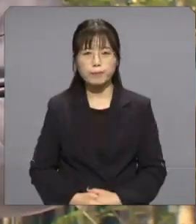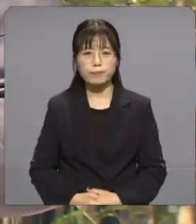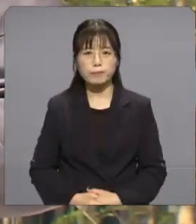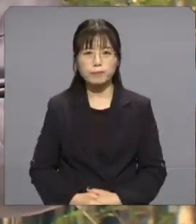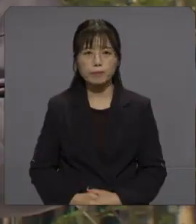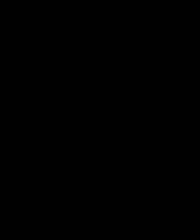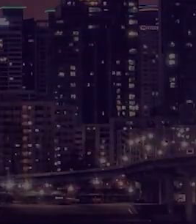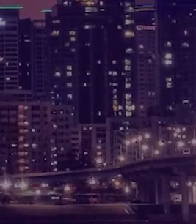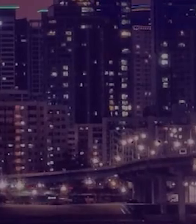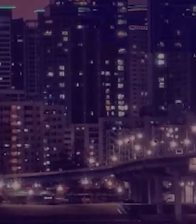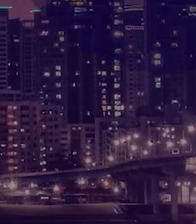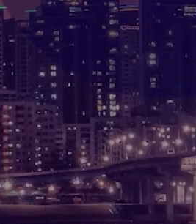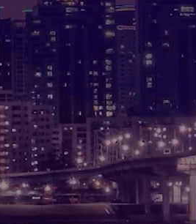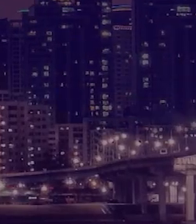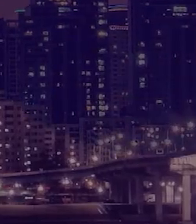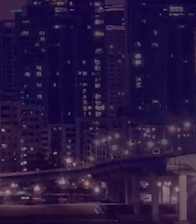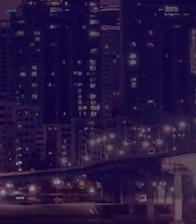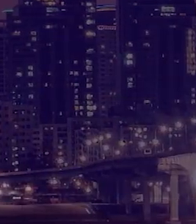유성훈입니다